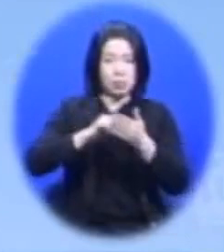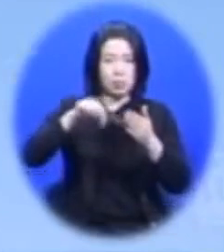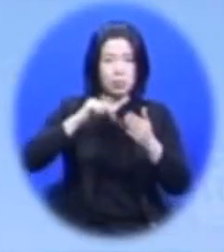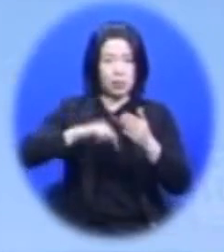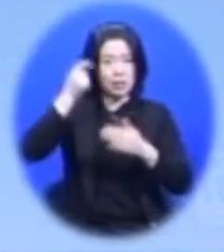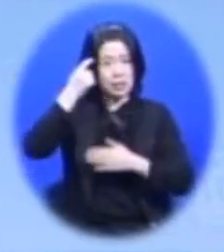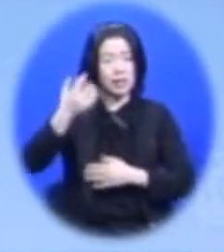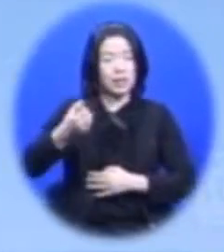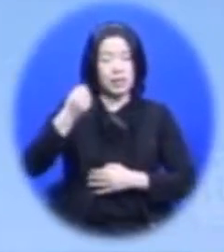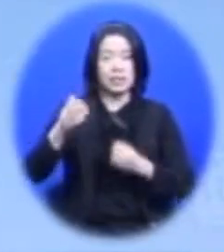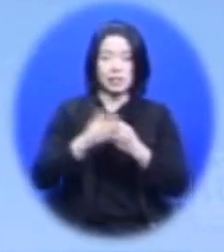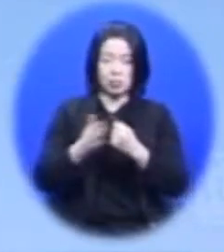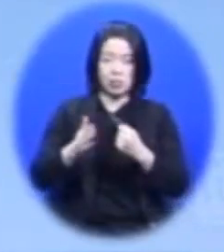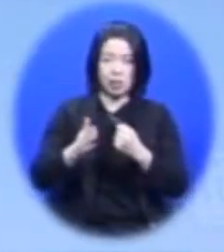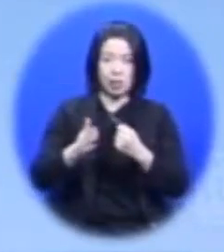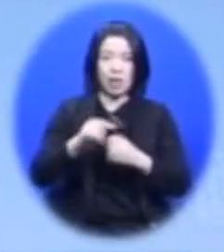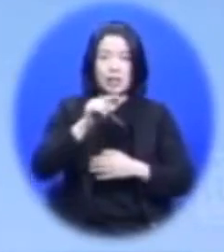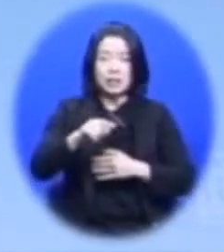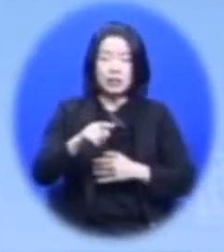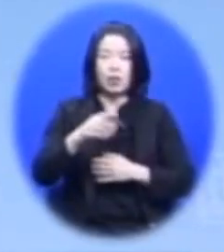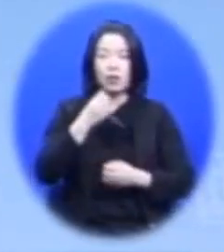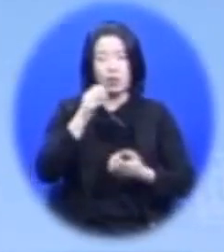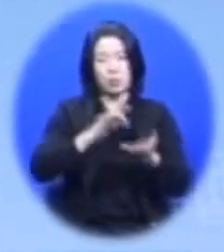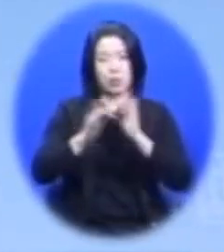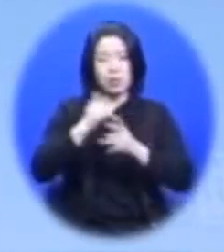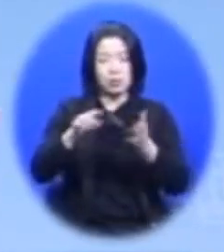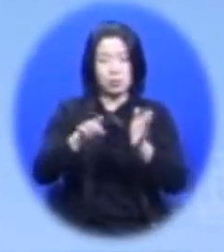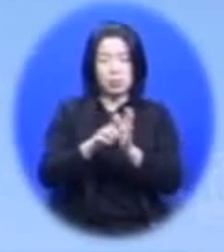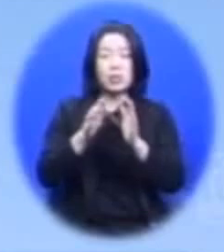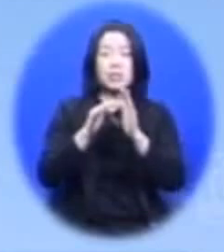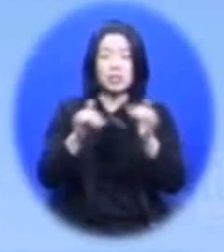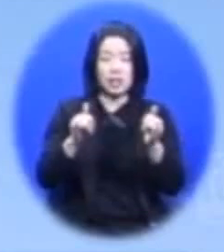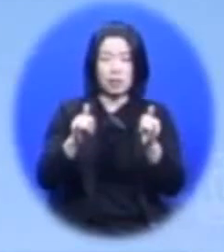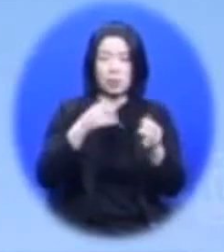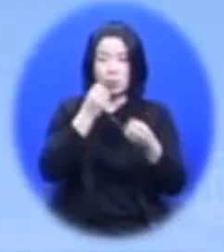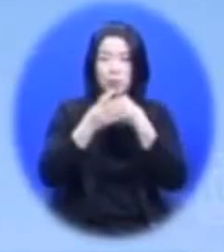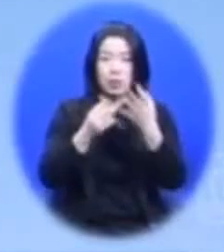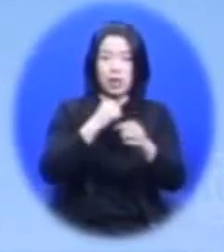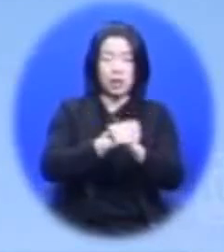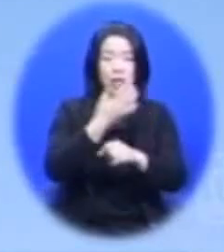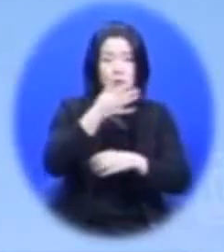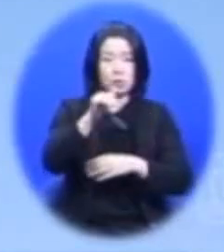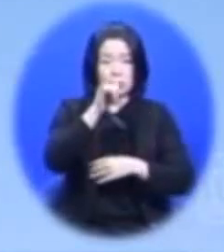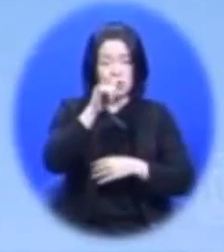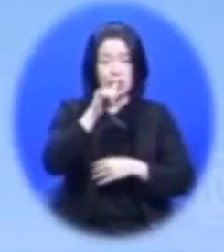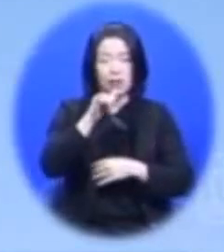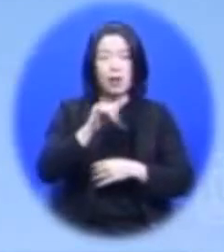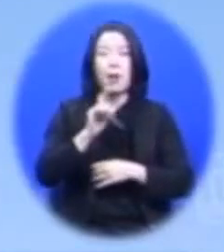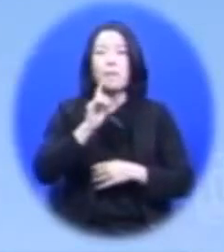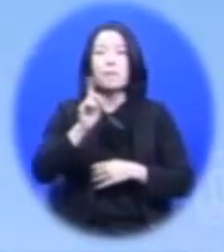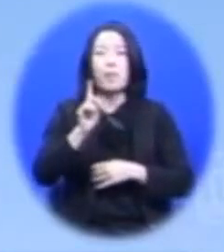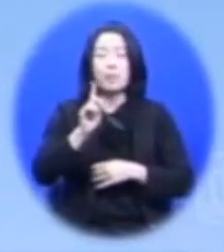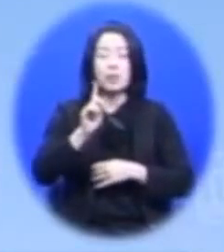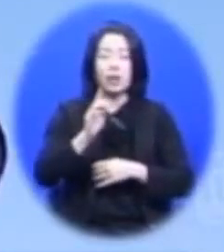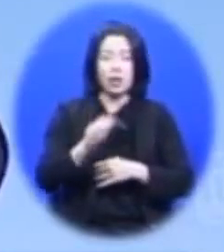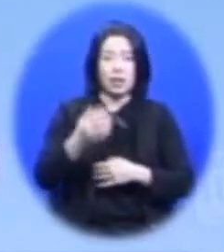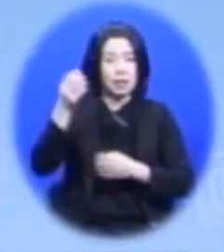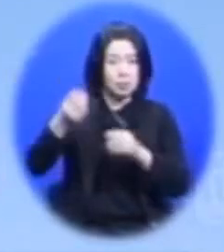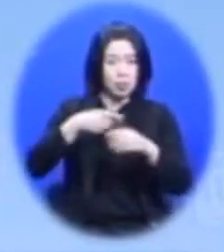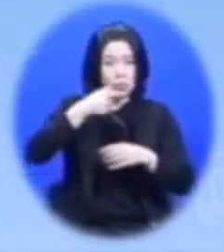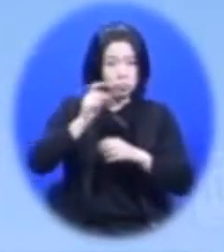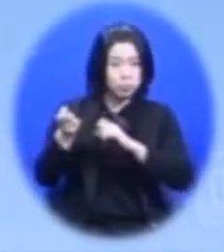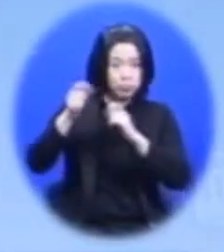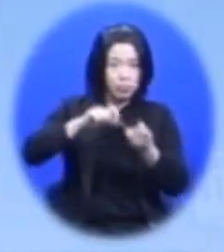사람이라는 고백은 도대체 어떤 사람이 할수 있지요? 세례를 받았다면 할수 있는 겁니까? 또는